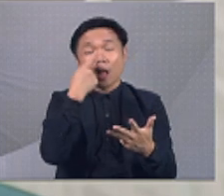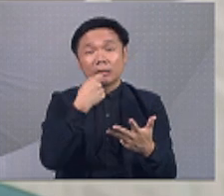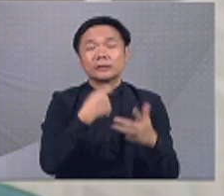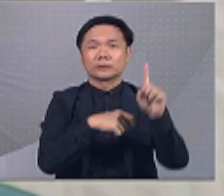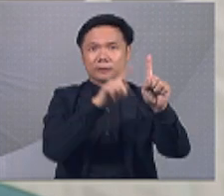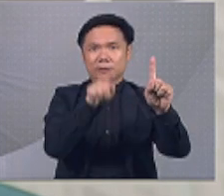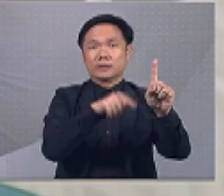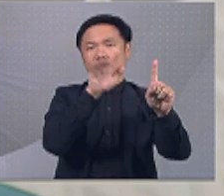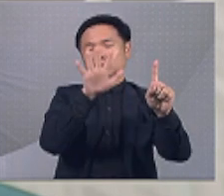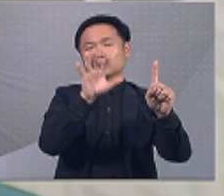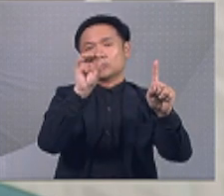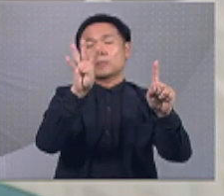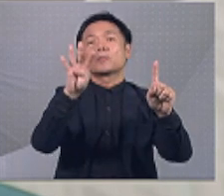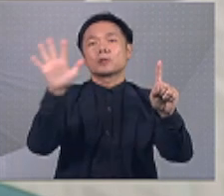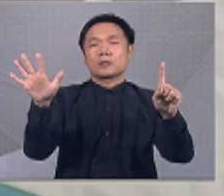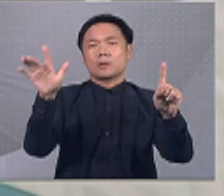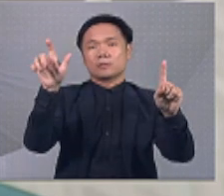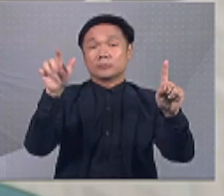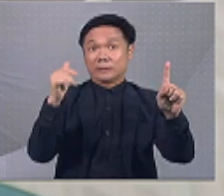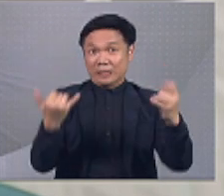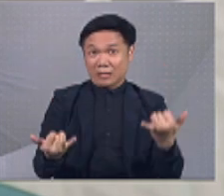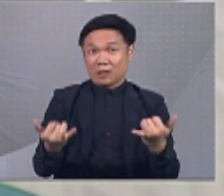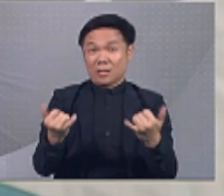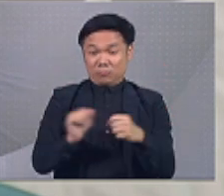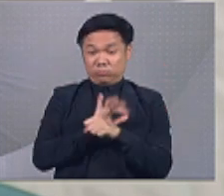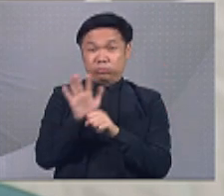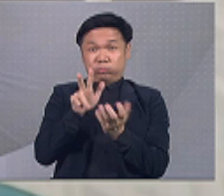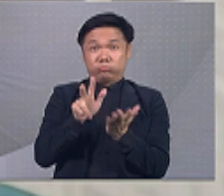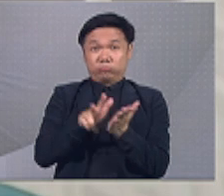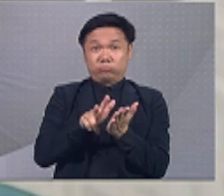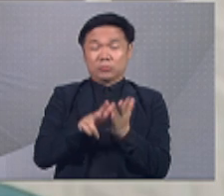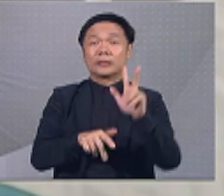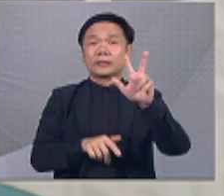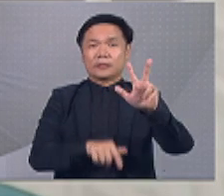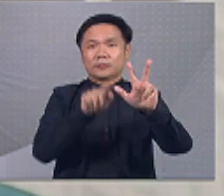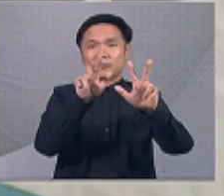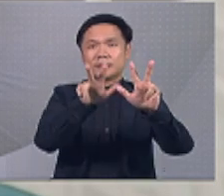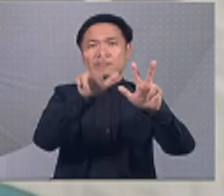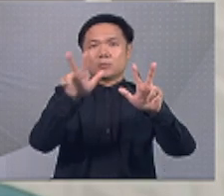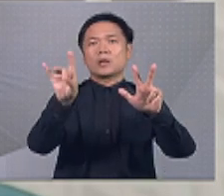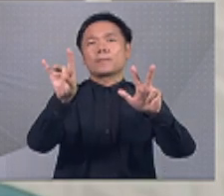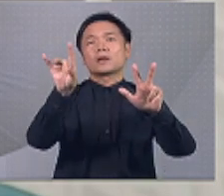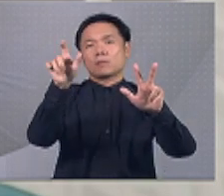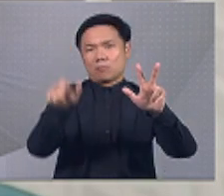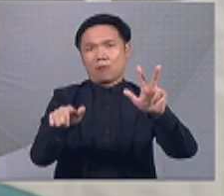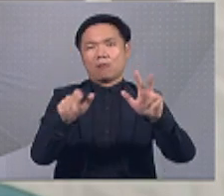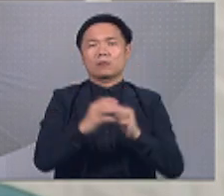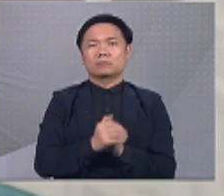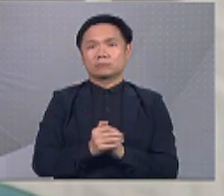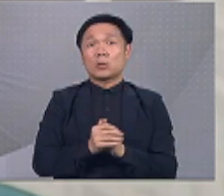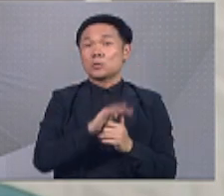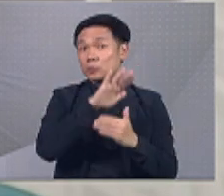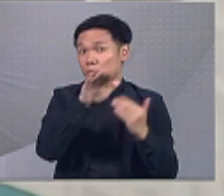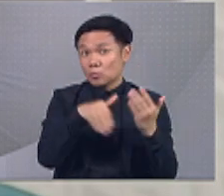1545 jumlah Keys yang postif Takan ini ialah 338 melibatkan kesemua